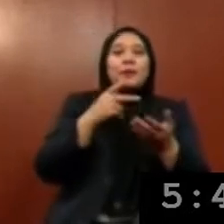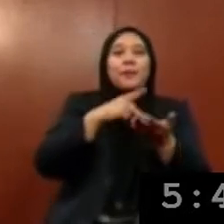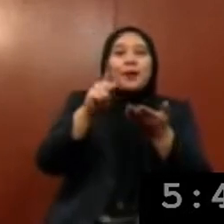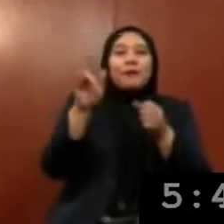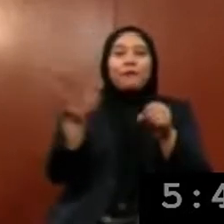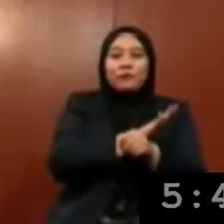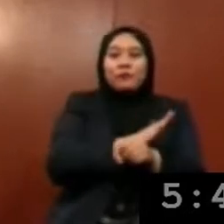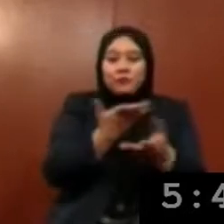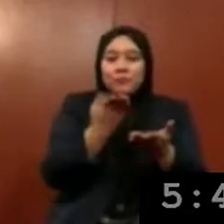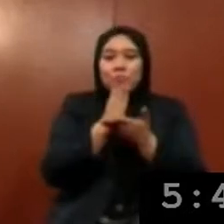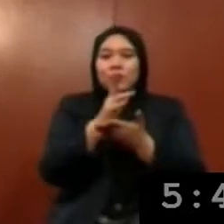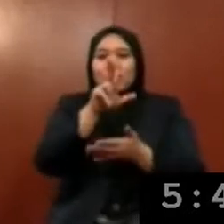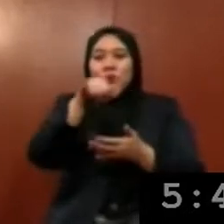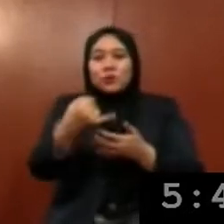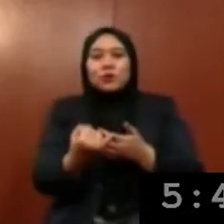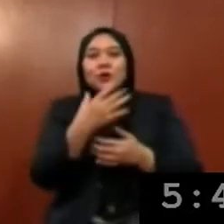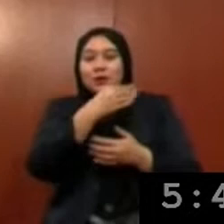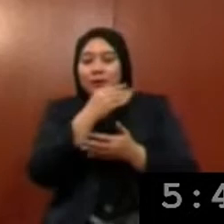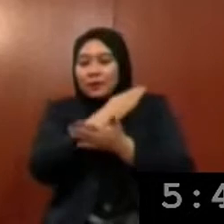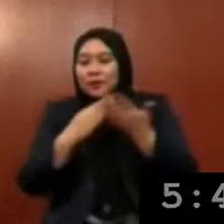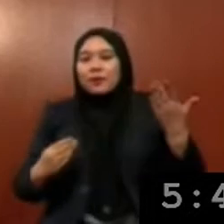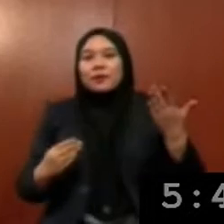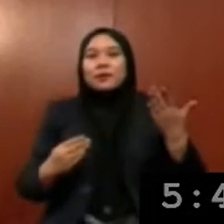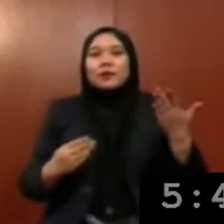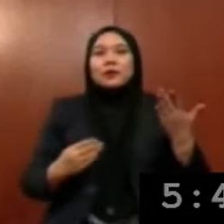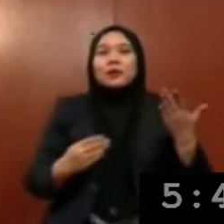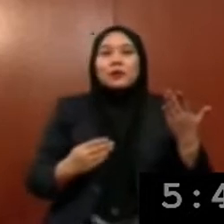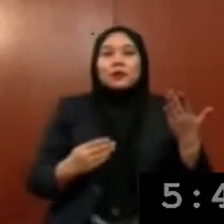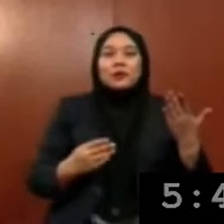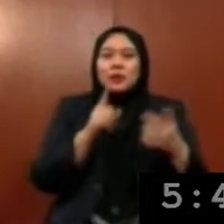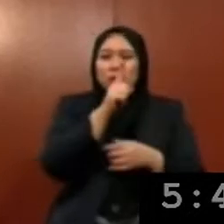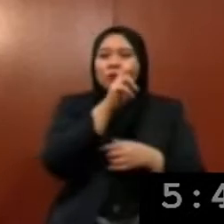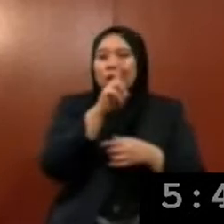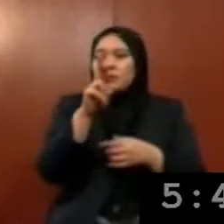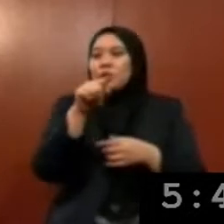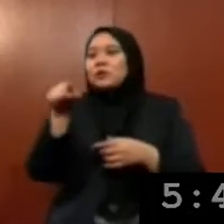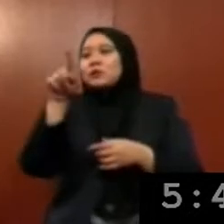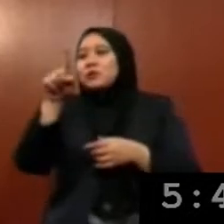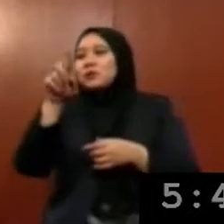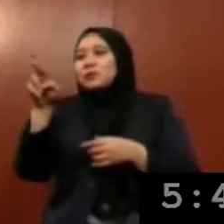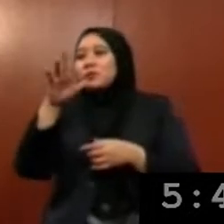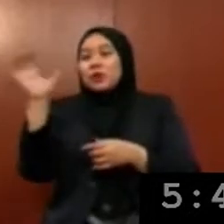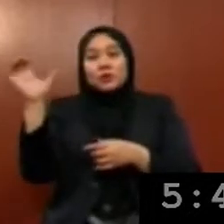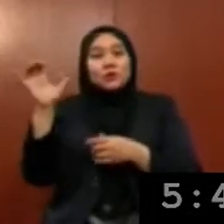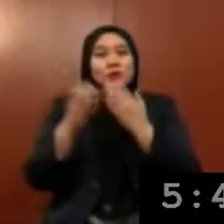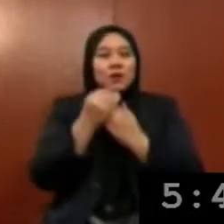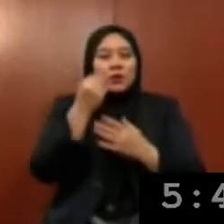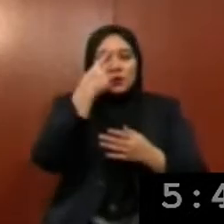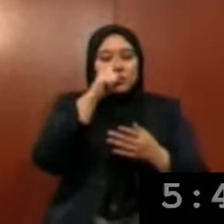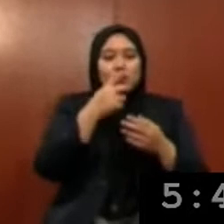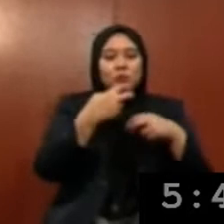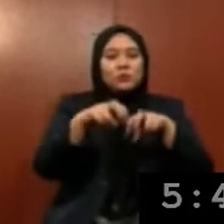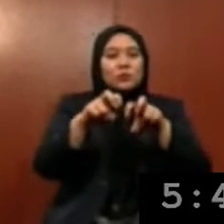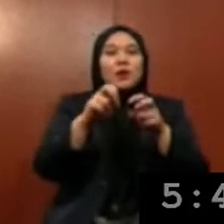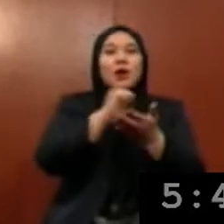3 juta yang kita siapkan dan sebahagiannya dalam bentuk subsidi di antara 1000 hingga r1500 ke dalam akaun-akaun